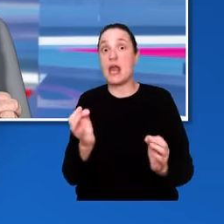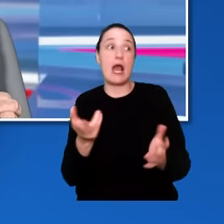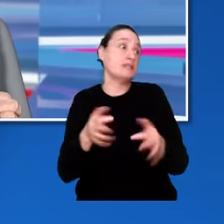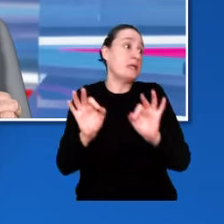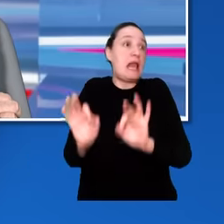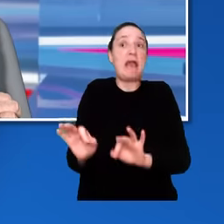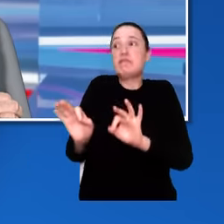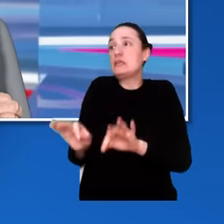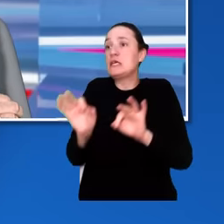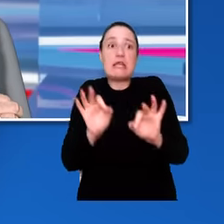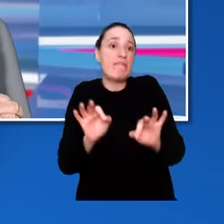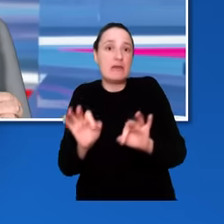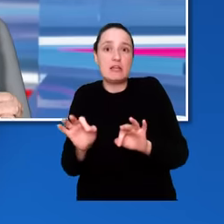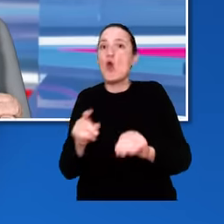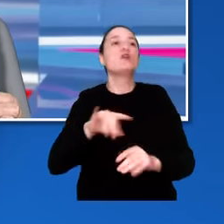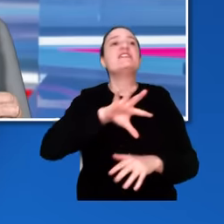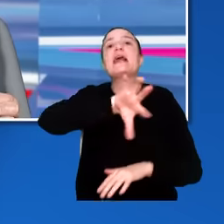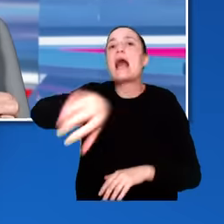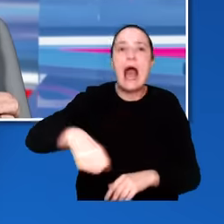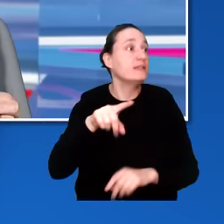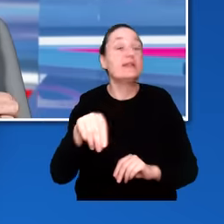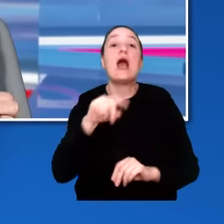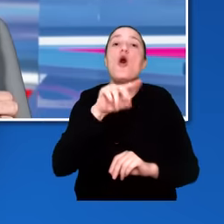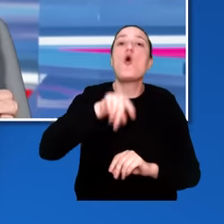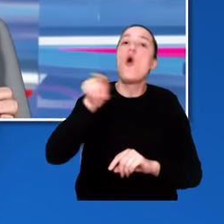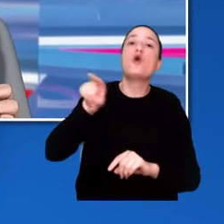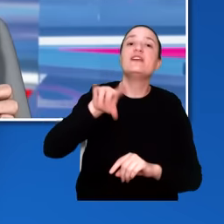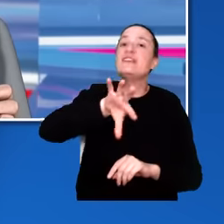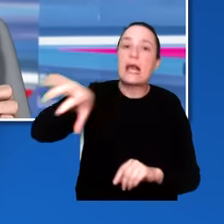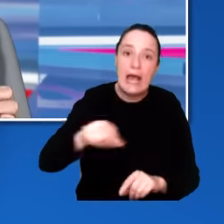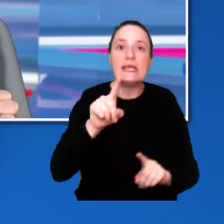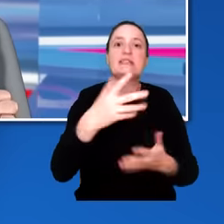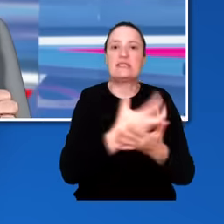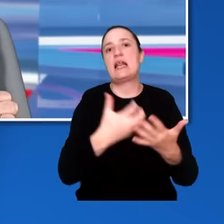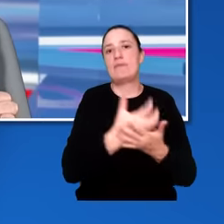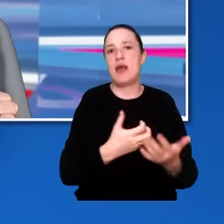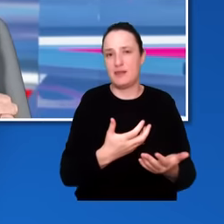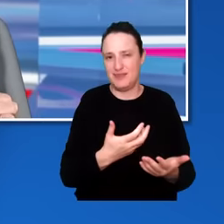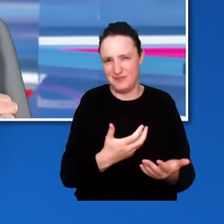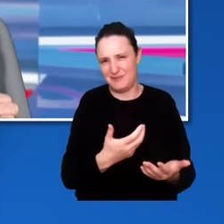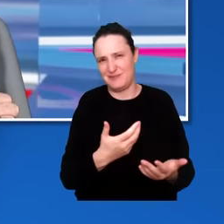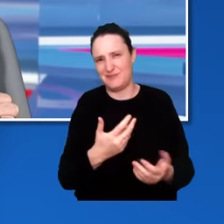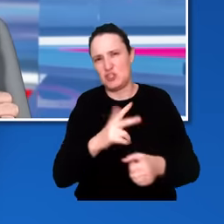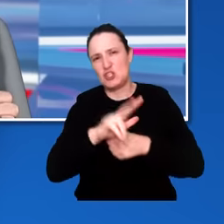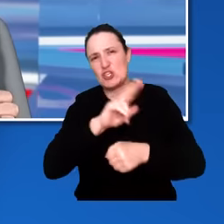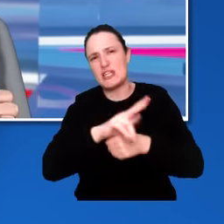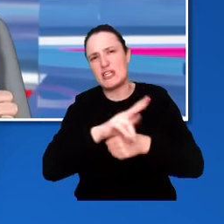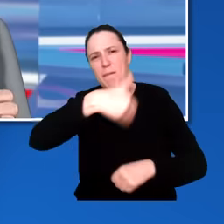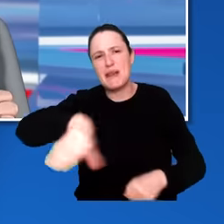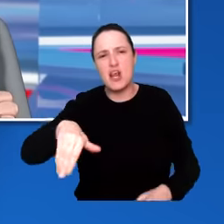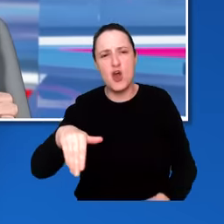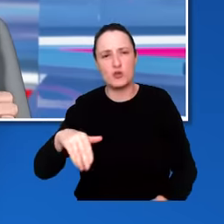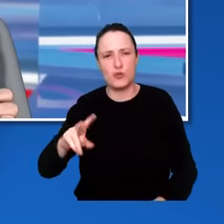nie kradli, tylko zarabiali, tak zwane bez udowodnienia faktu pracy, a Sienkiewicz 13 milionów około wyciągnął z